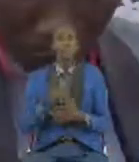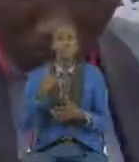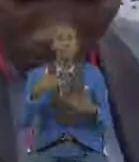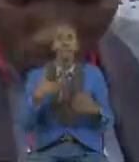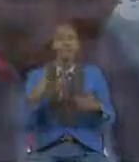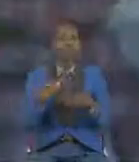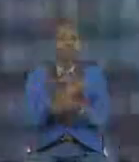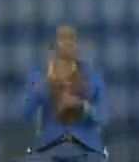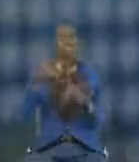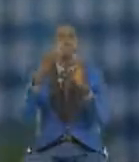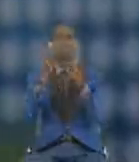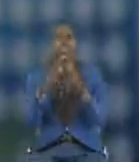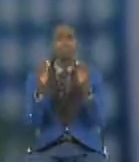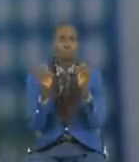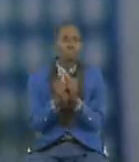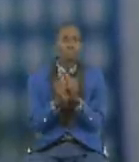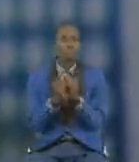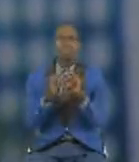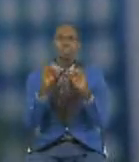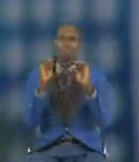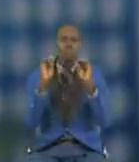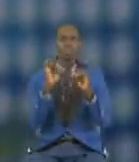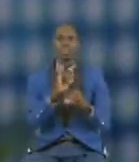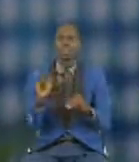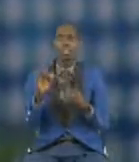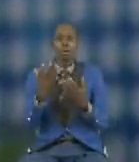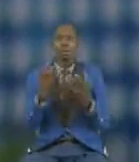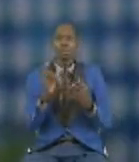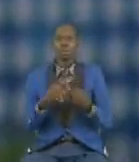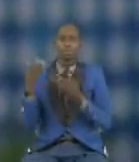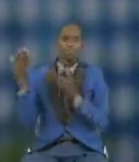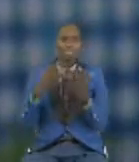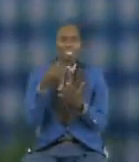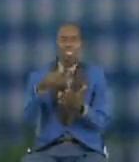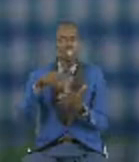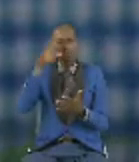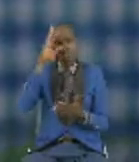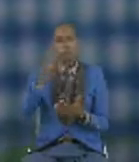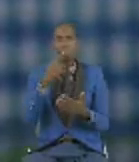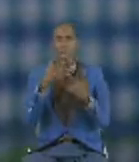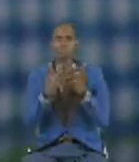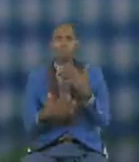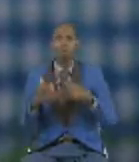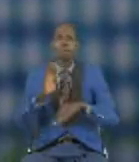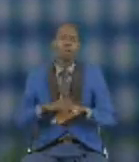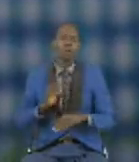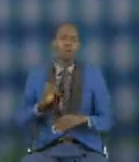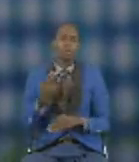avez rempli Jérusalem de votre enseignement. Et vous voulez faire retomber sur nous le sang de cet homme.